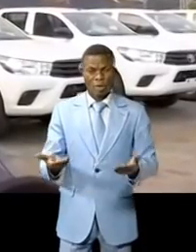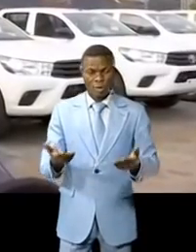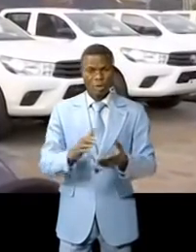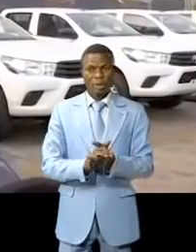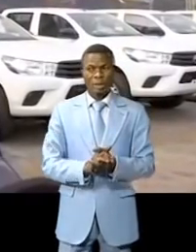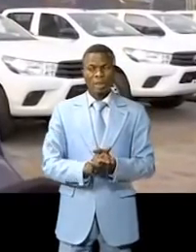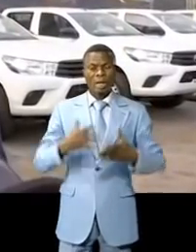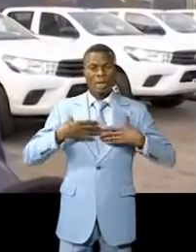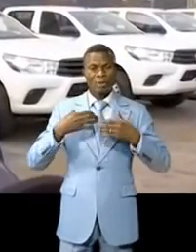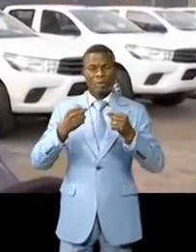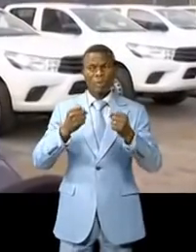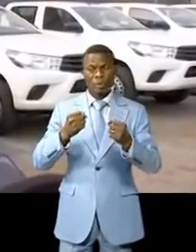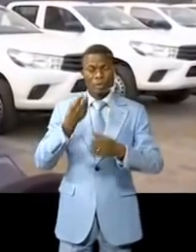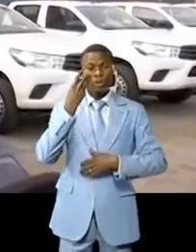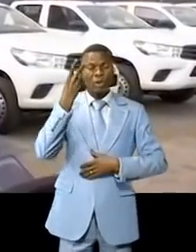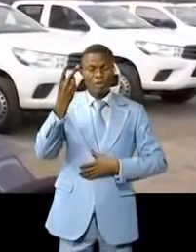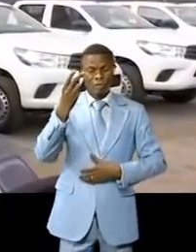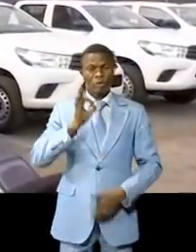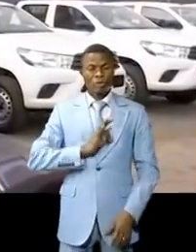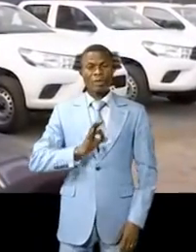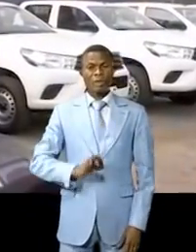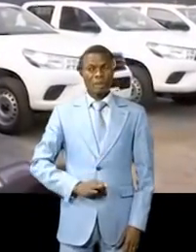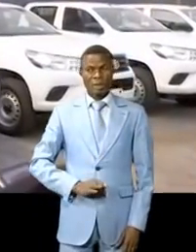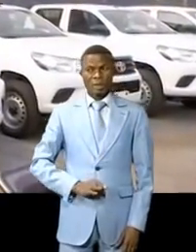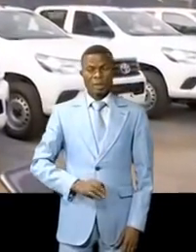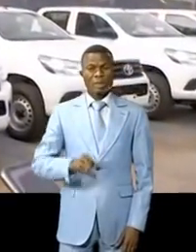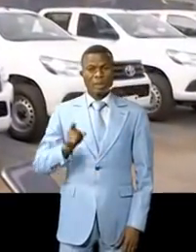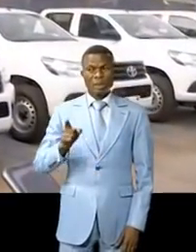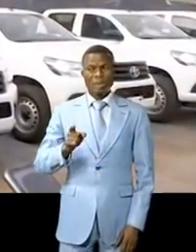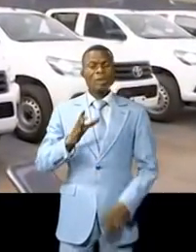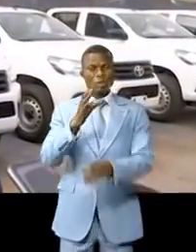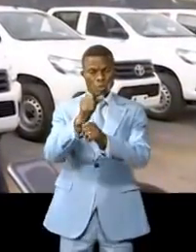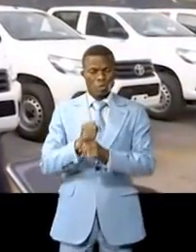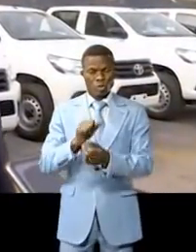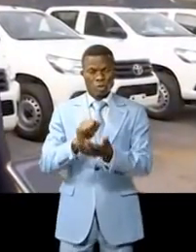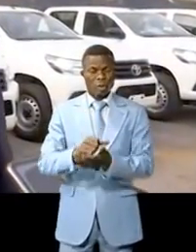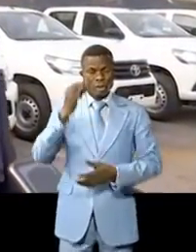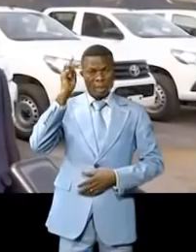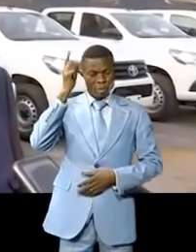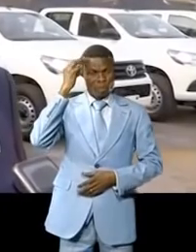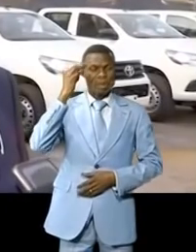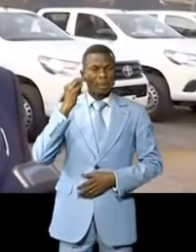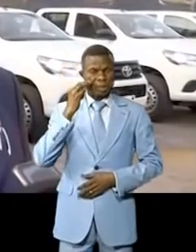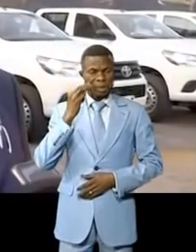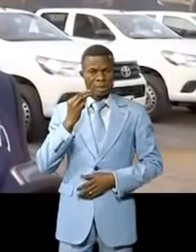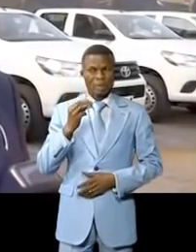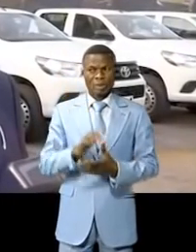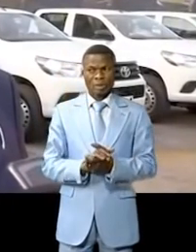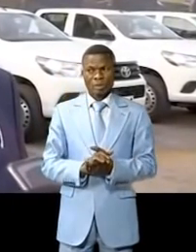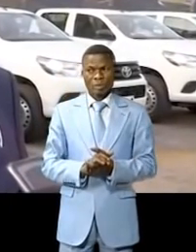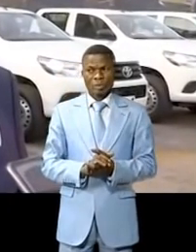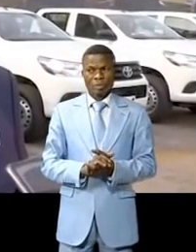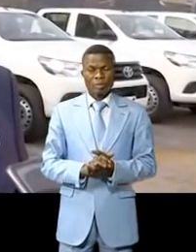Par la grâce de la vision du chef de l'État, à toi, Félix Tshisekedi, de ne pas être ministre. Le ministre